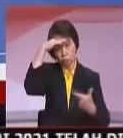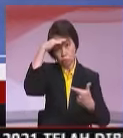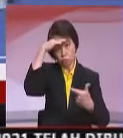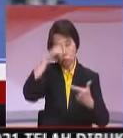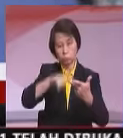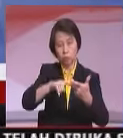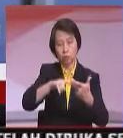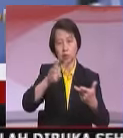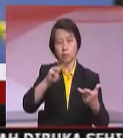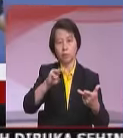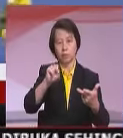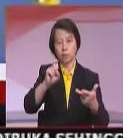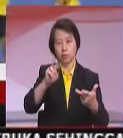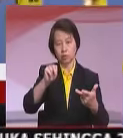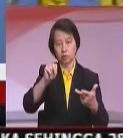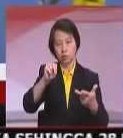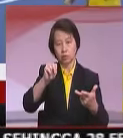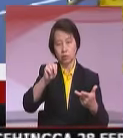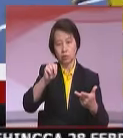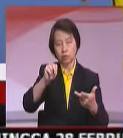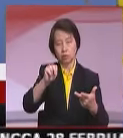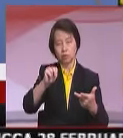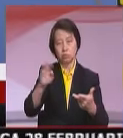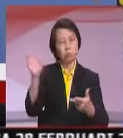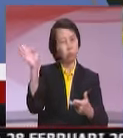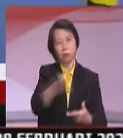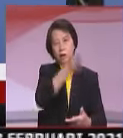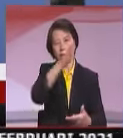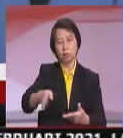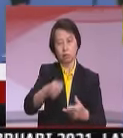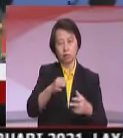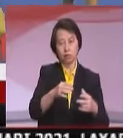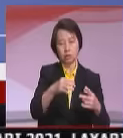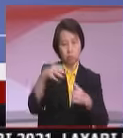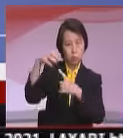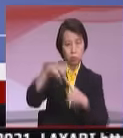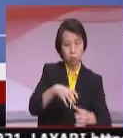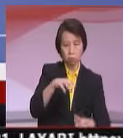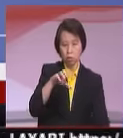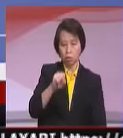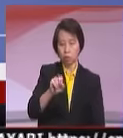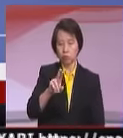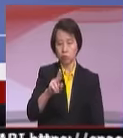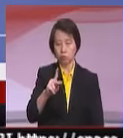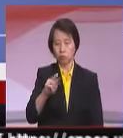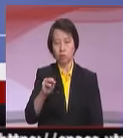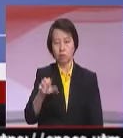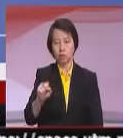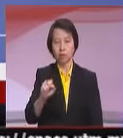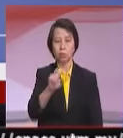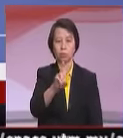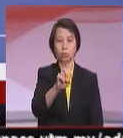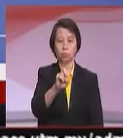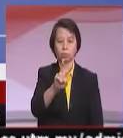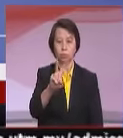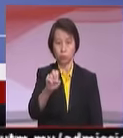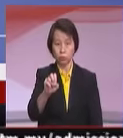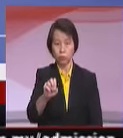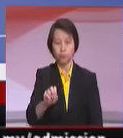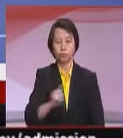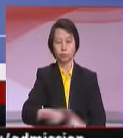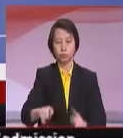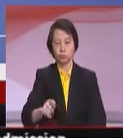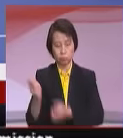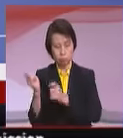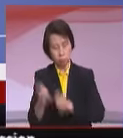dan Majlis Sukan Negara MSN yang turut membatalkan penganjuran Temasya Sugma 2020. Okademi